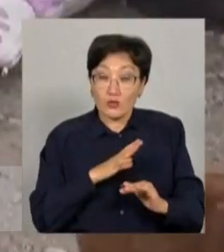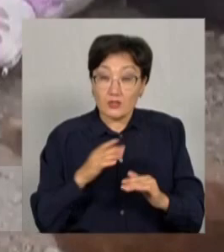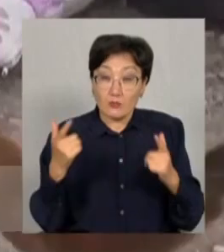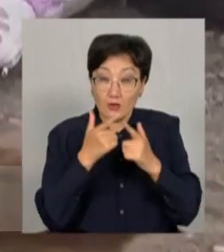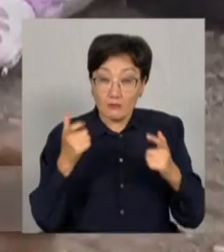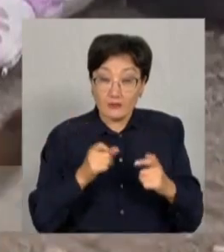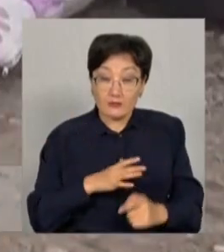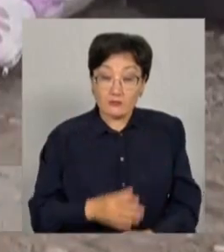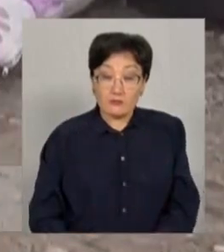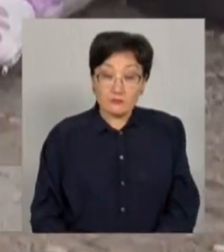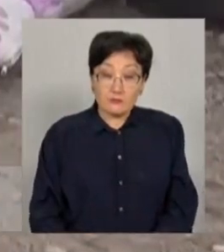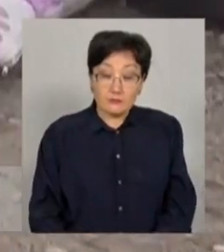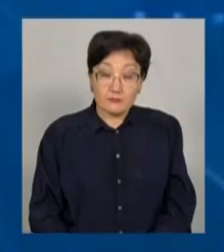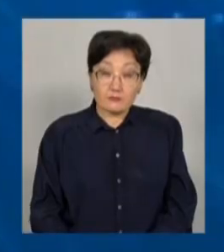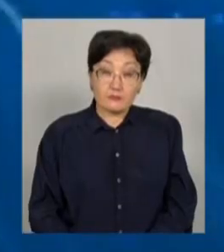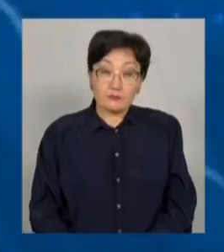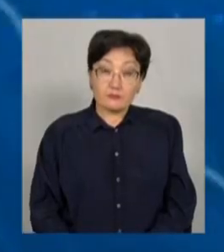мәлімдеді.